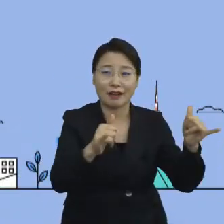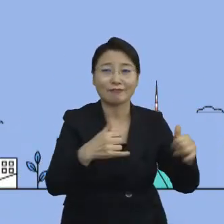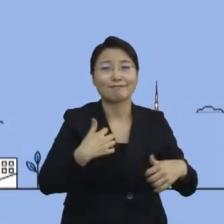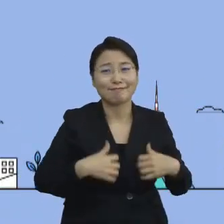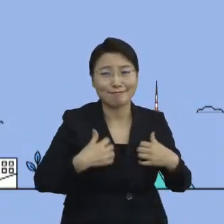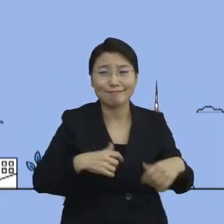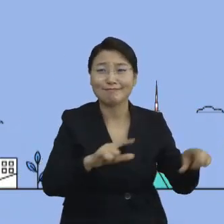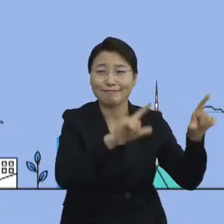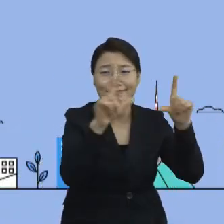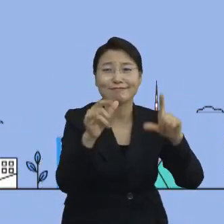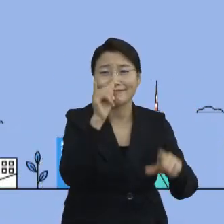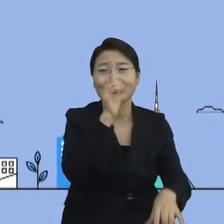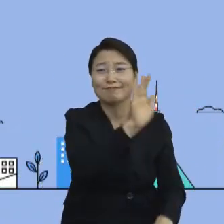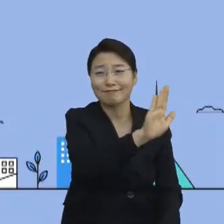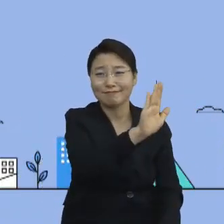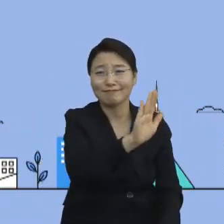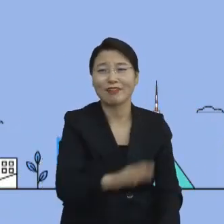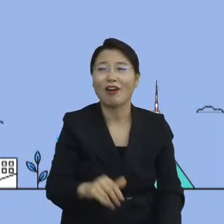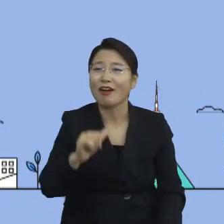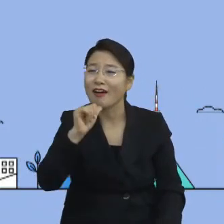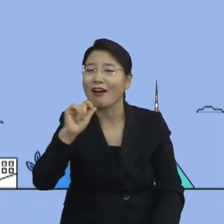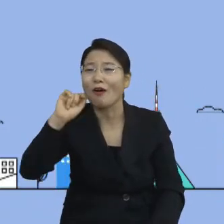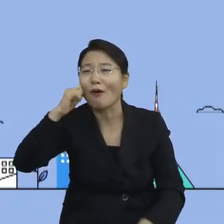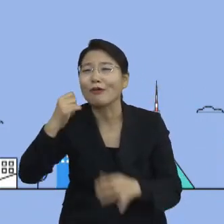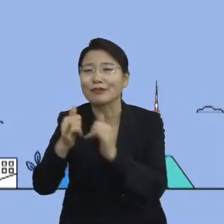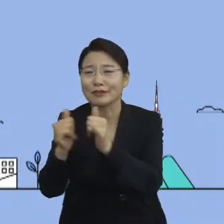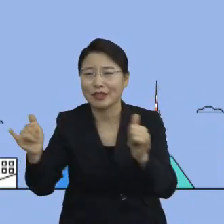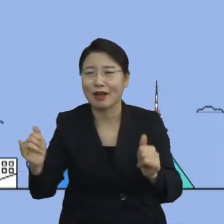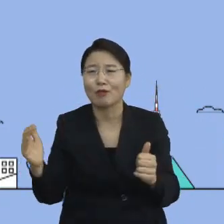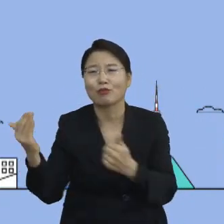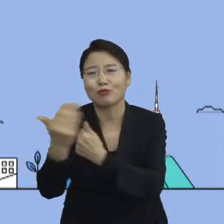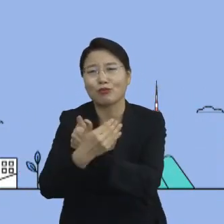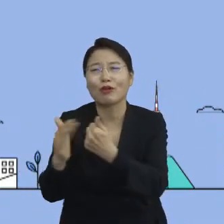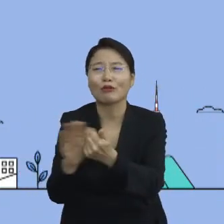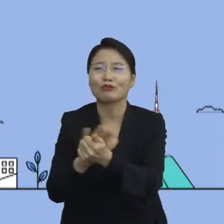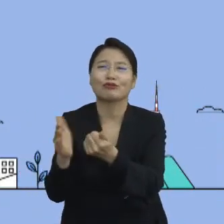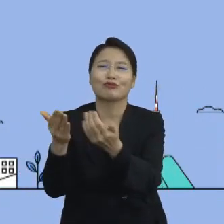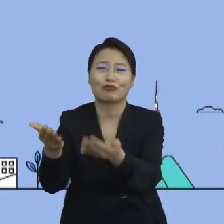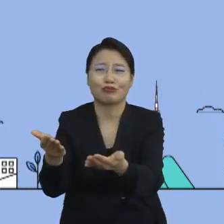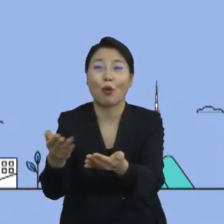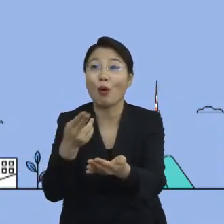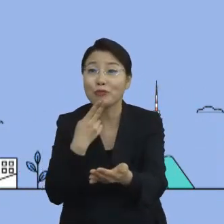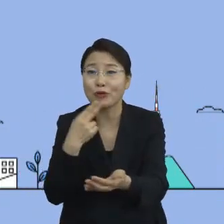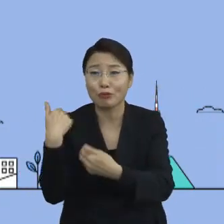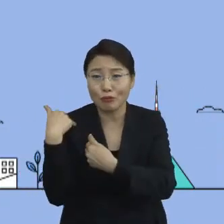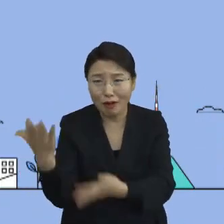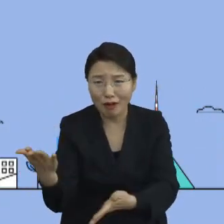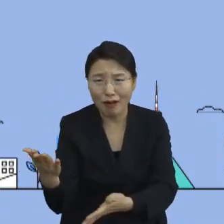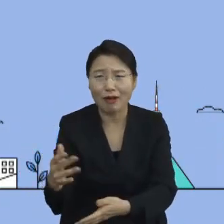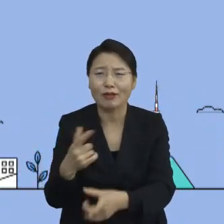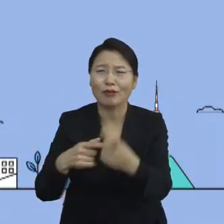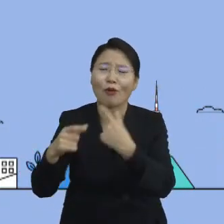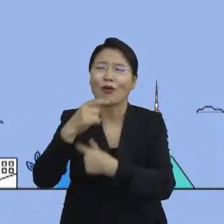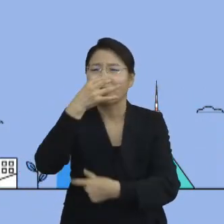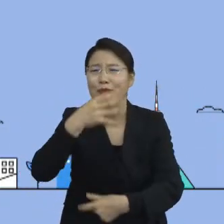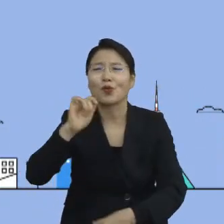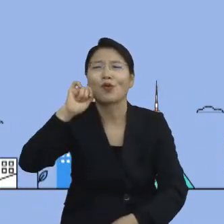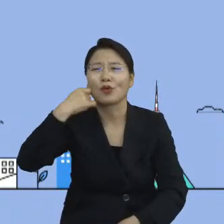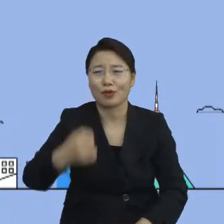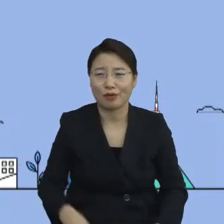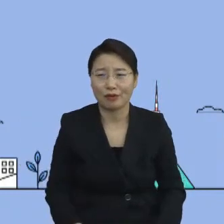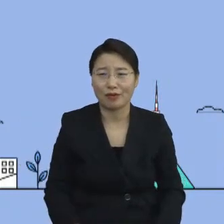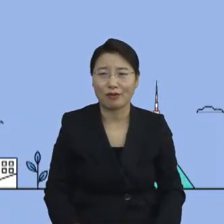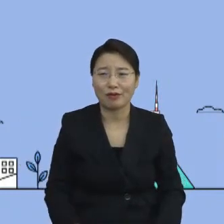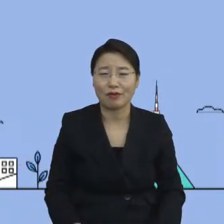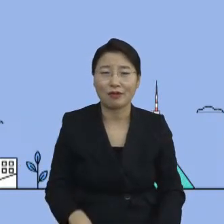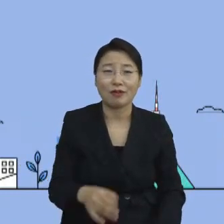즐기면서 사실 수 있지만 이제 어려운 분들은 보듬지 않으면 점점 더 어려워지잖아요. 더군다나 이 양극화라고 그러죠.